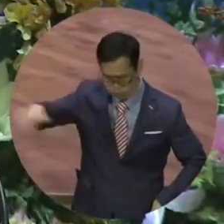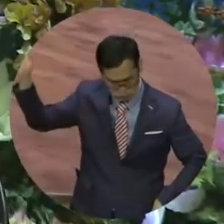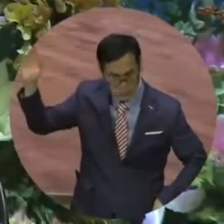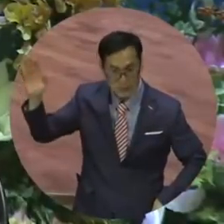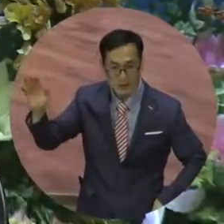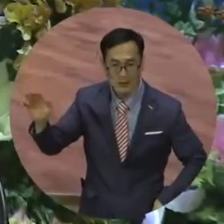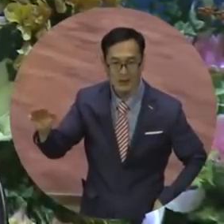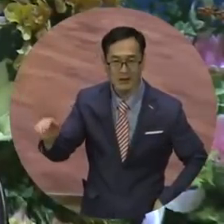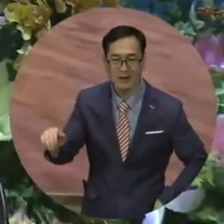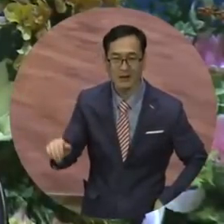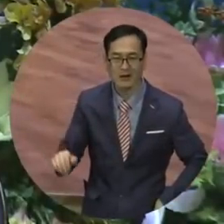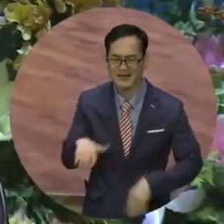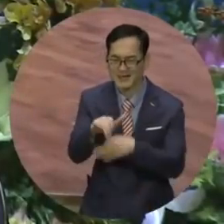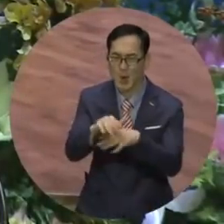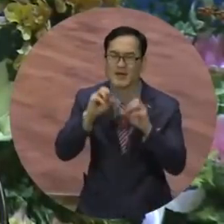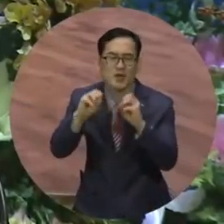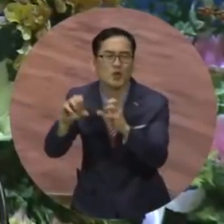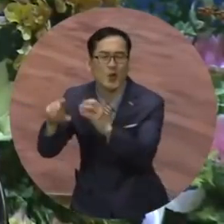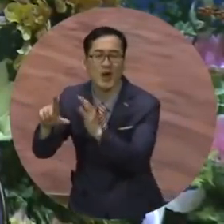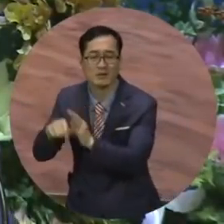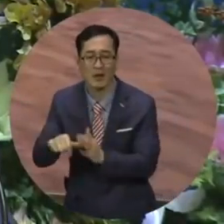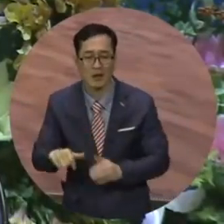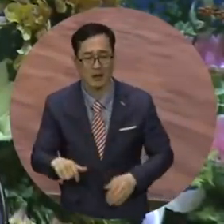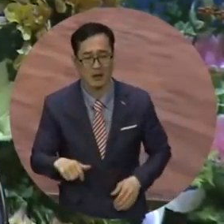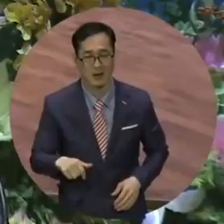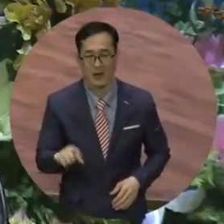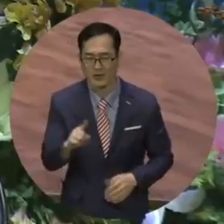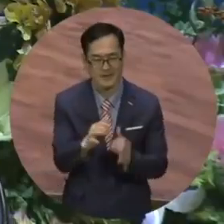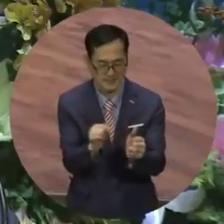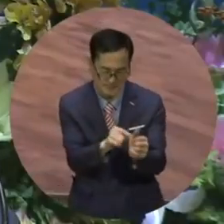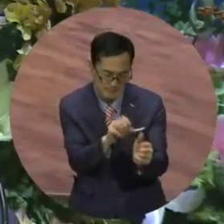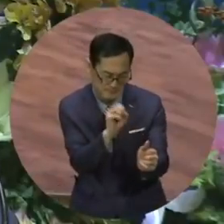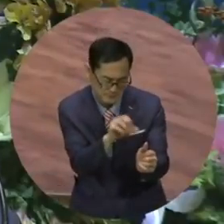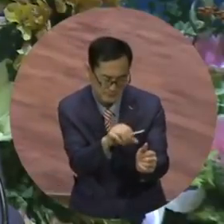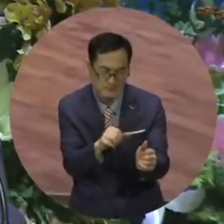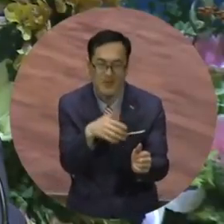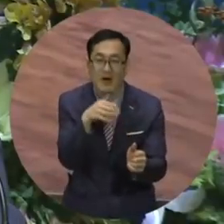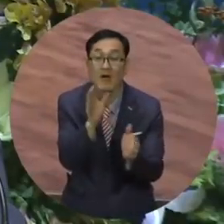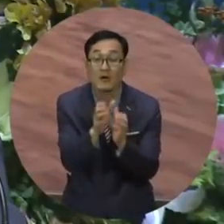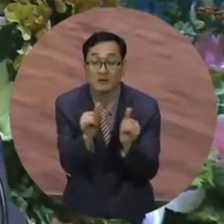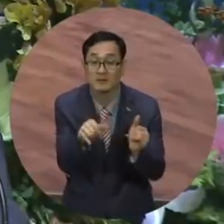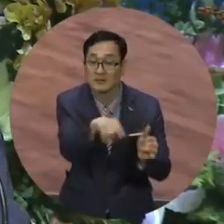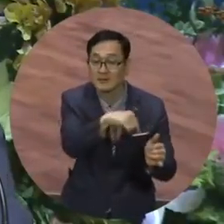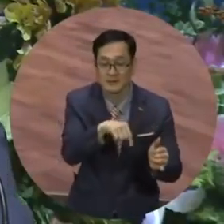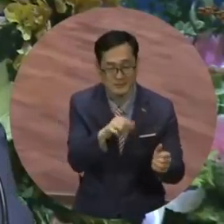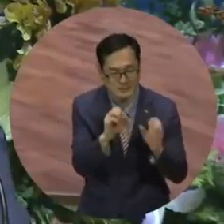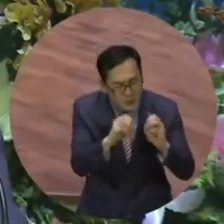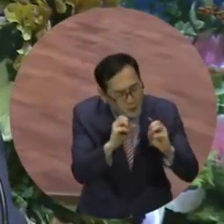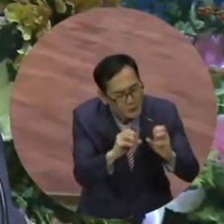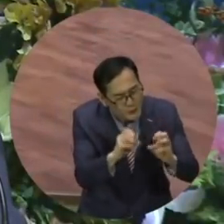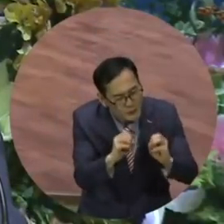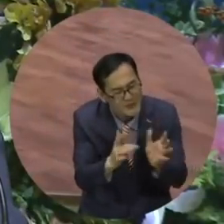전도하면 도시에서는 별로 그 말 안 해요. 시골에 한 번가 전도했더니 노인들이 어른들이요